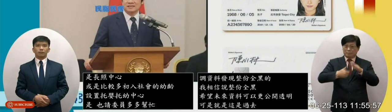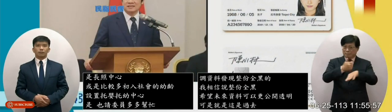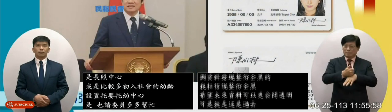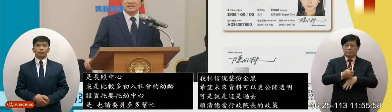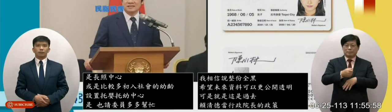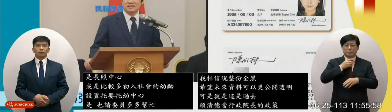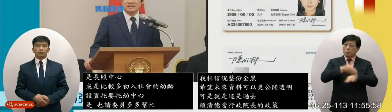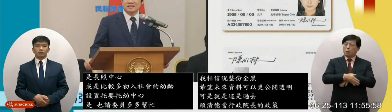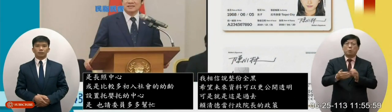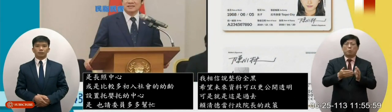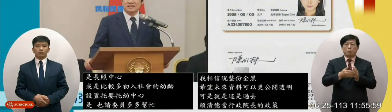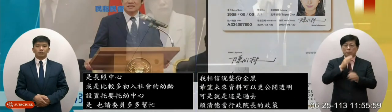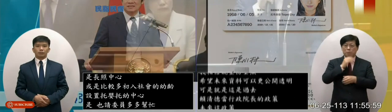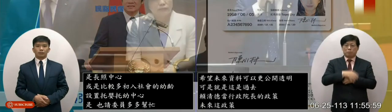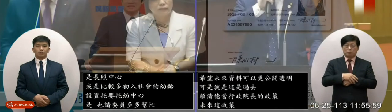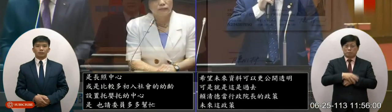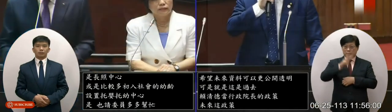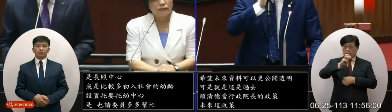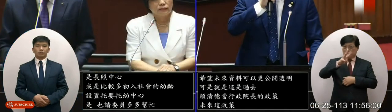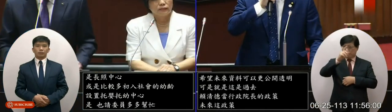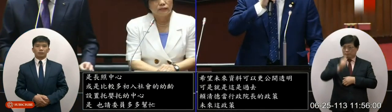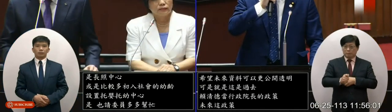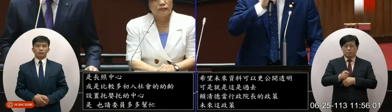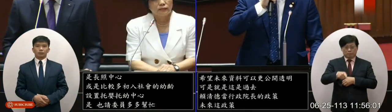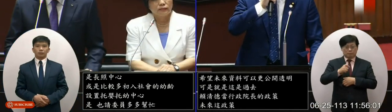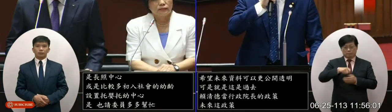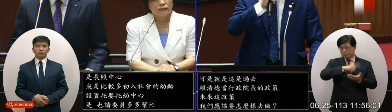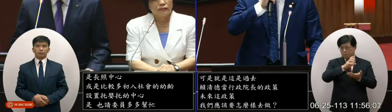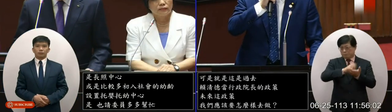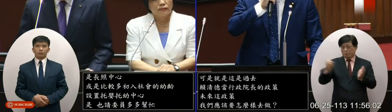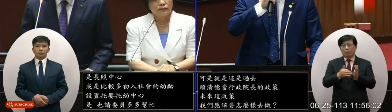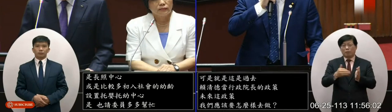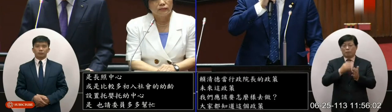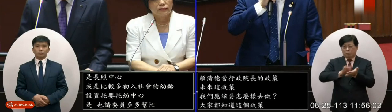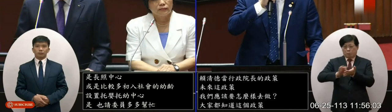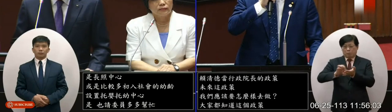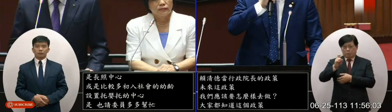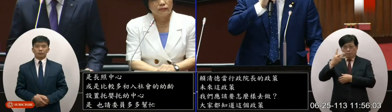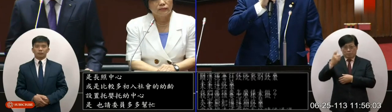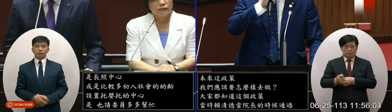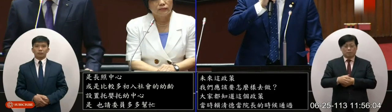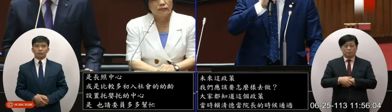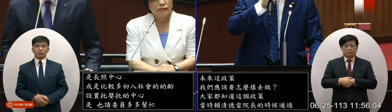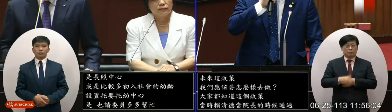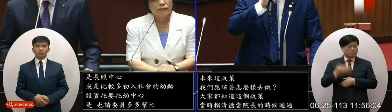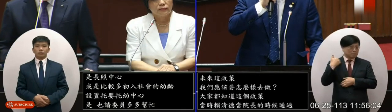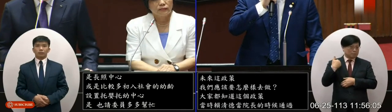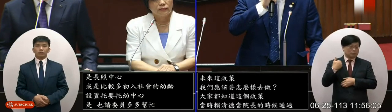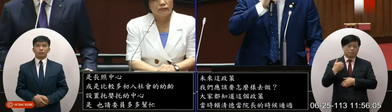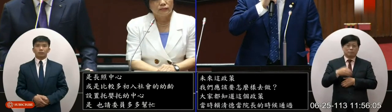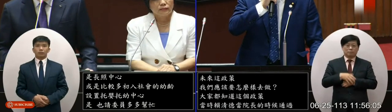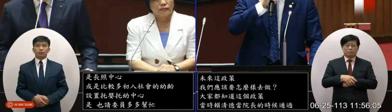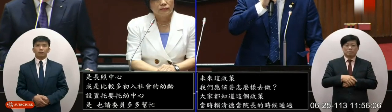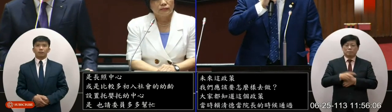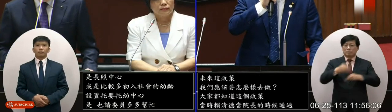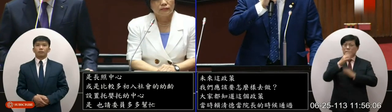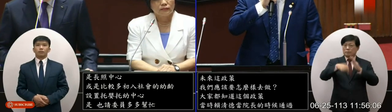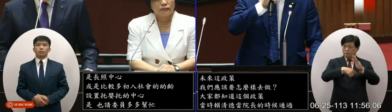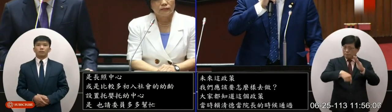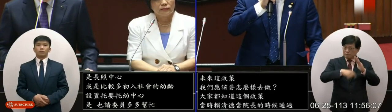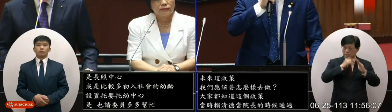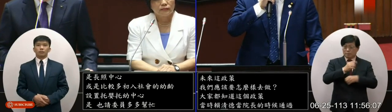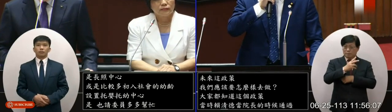长的时候通过了，这个是43亿、34亿的一整个标案，那也花人民13亿。那当时因为这个行政院